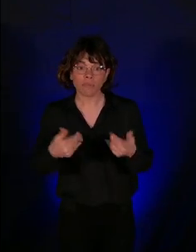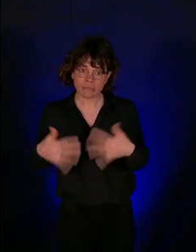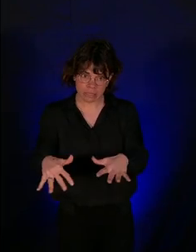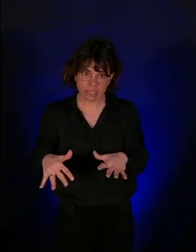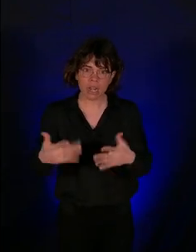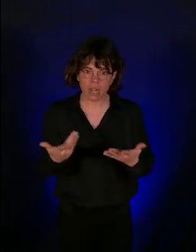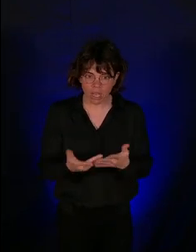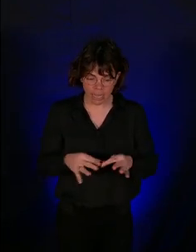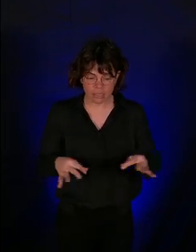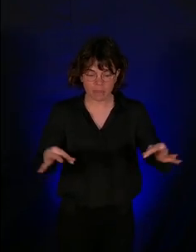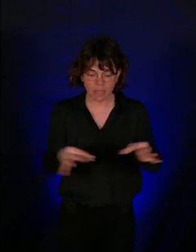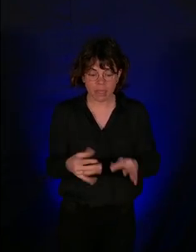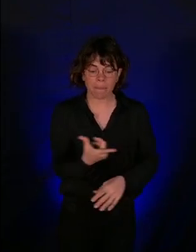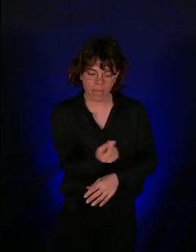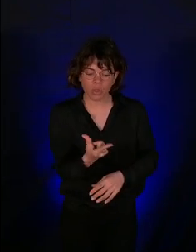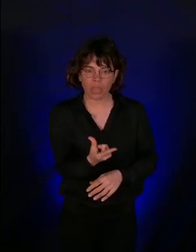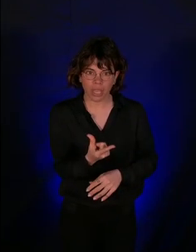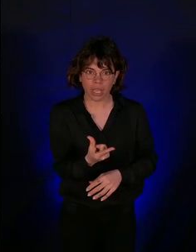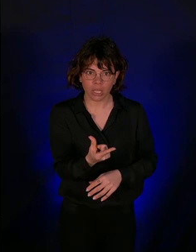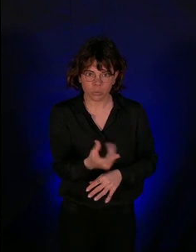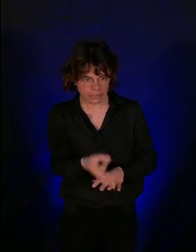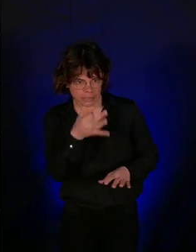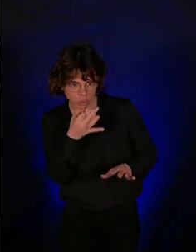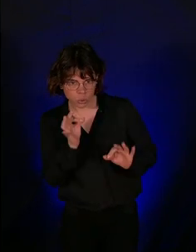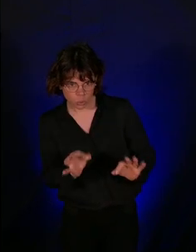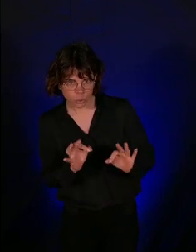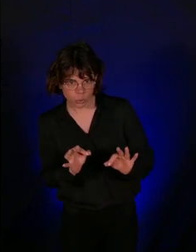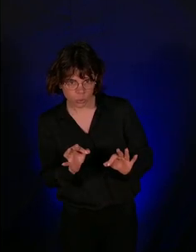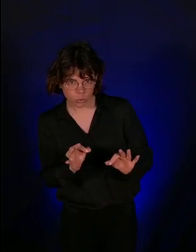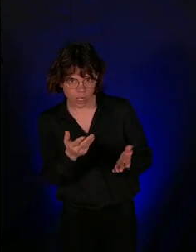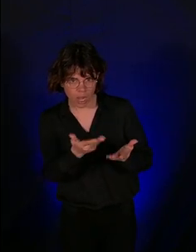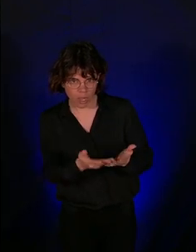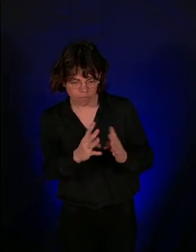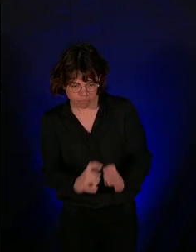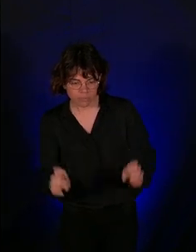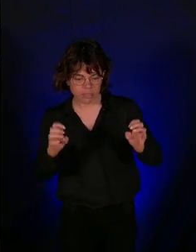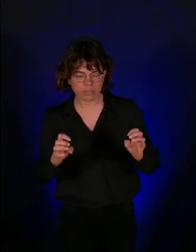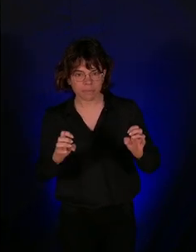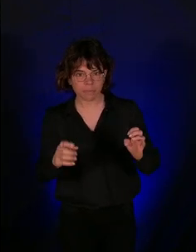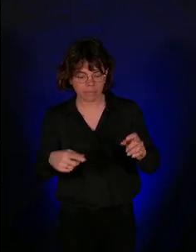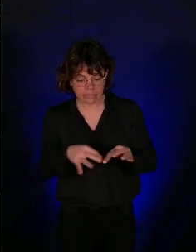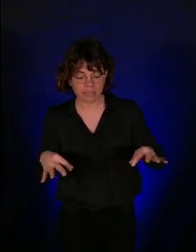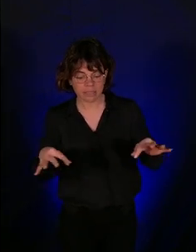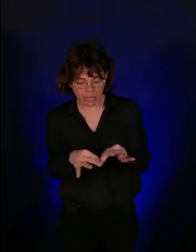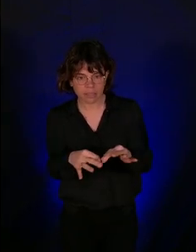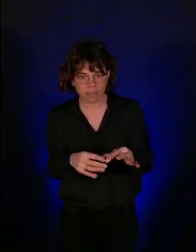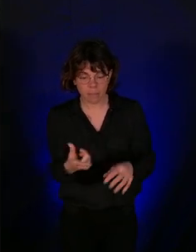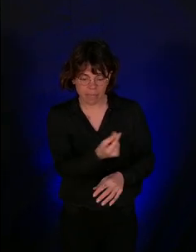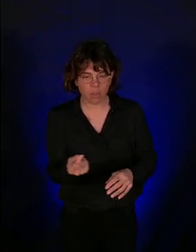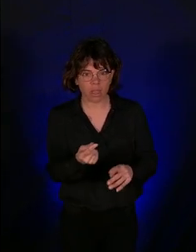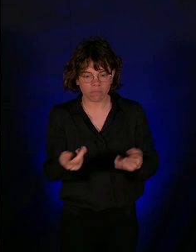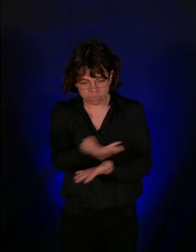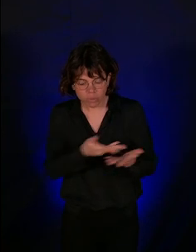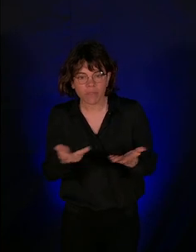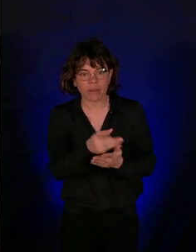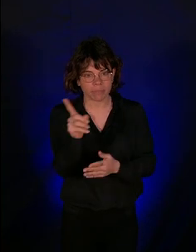l'espace partenaire au convivial, d'après ce que j'ai... Voilà, à l'espace convivial, donc... À midi,